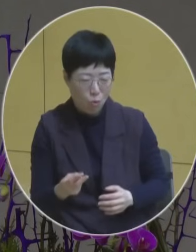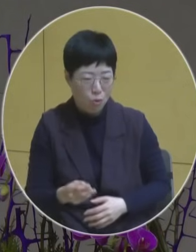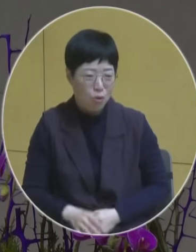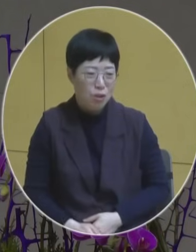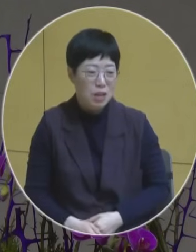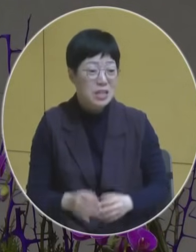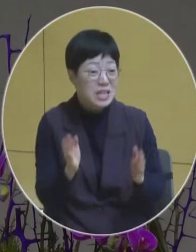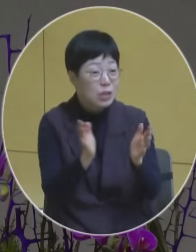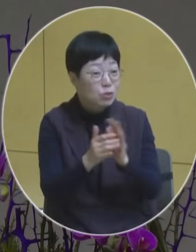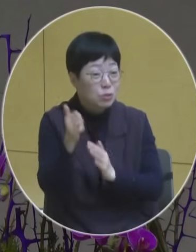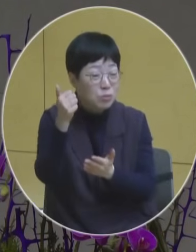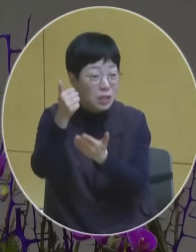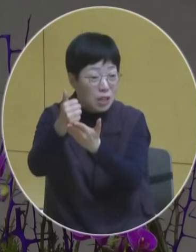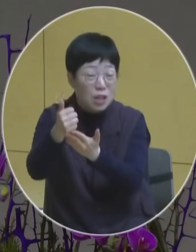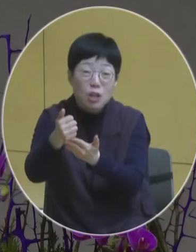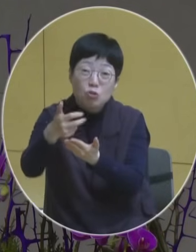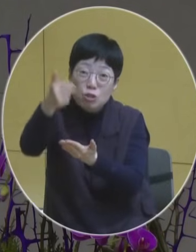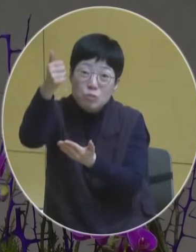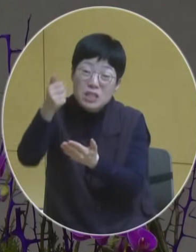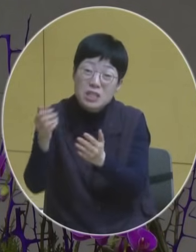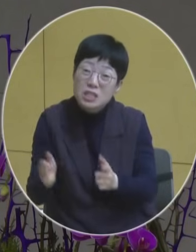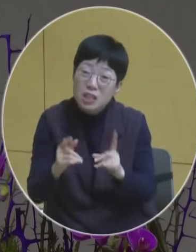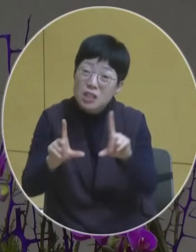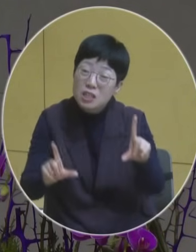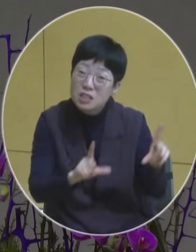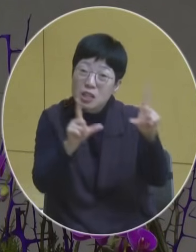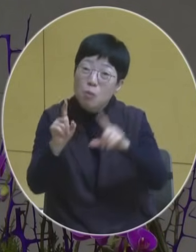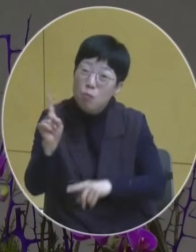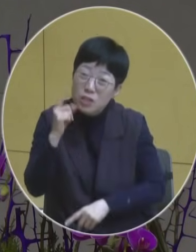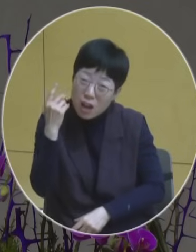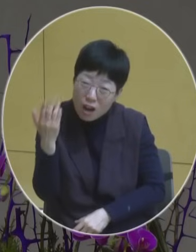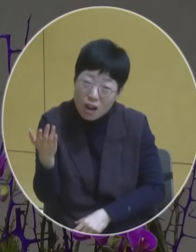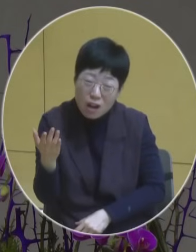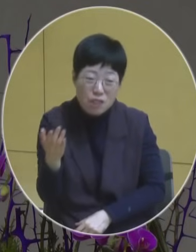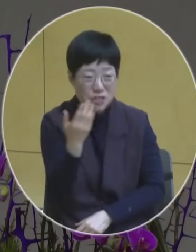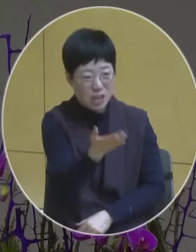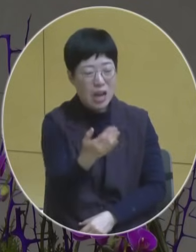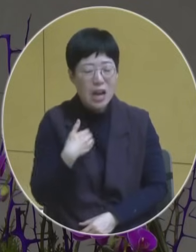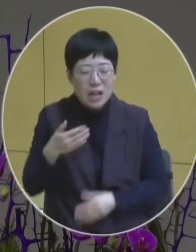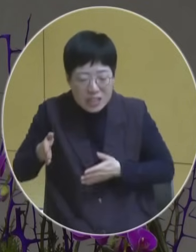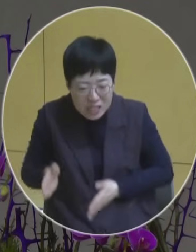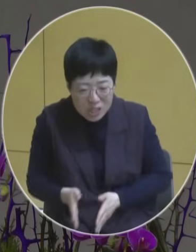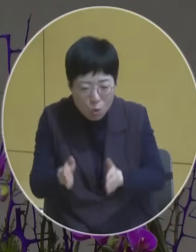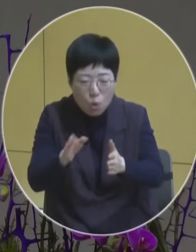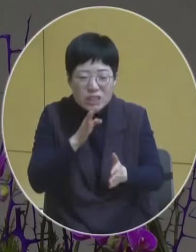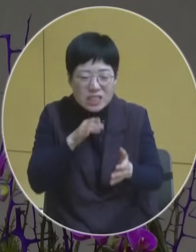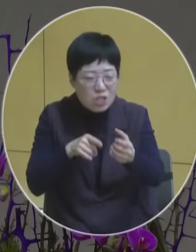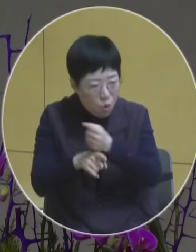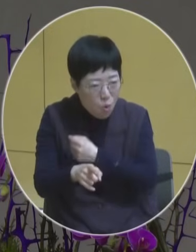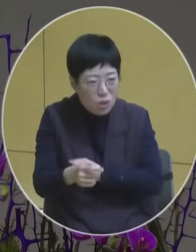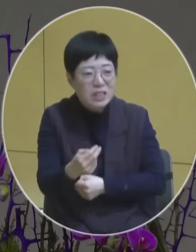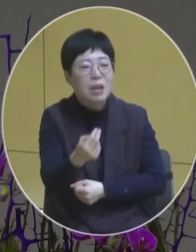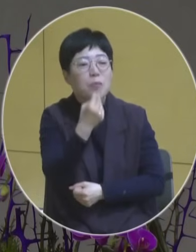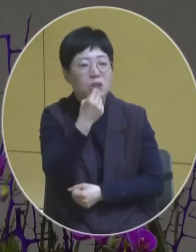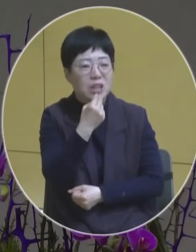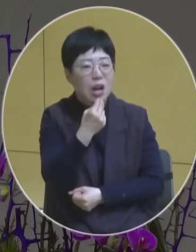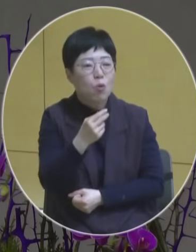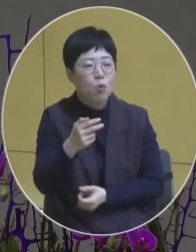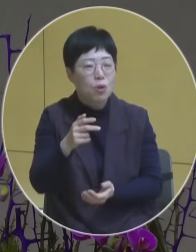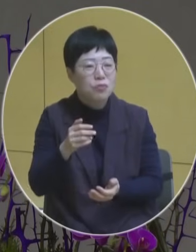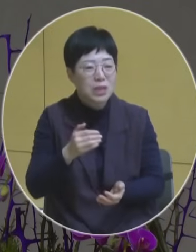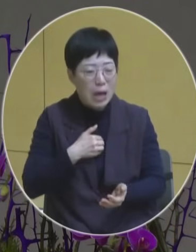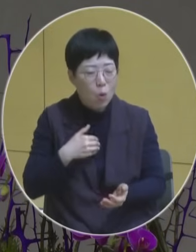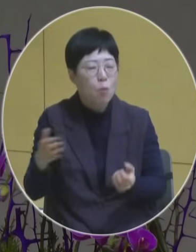우리가 예수님께 주님 인생이 무엇입니까? 그래 물어본다면 내가 곧 길이요 진리요 생명이니